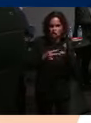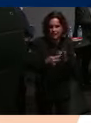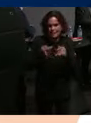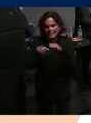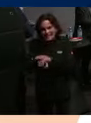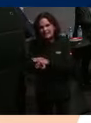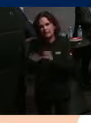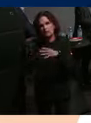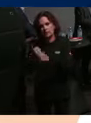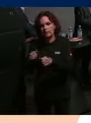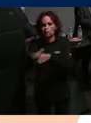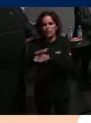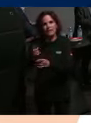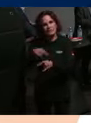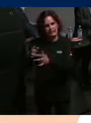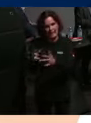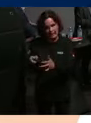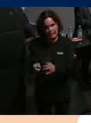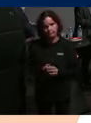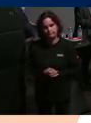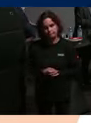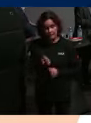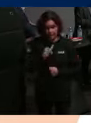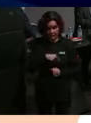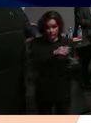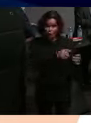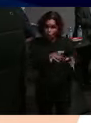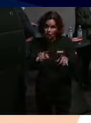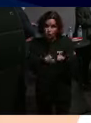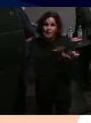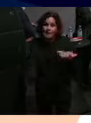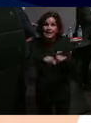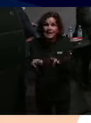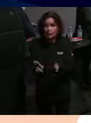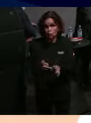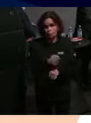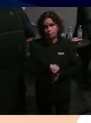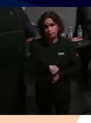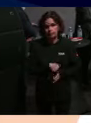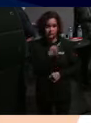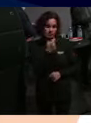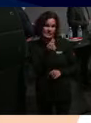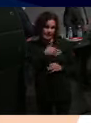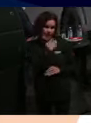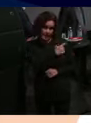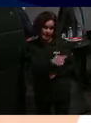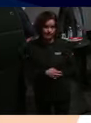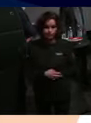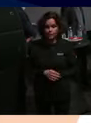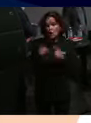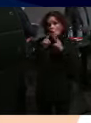totaliteten som vi trenger. Og da kommer vi også inn på de løsningene som tilgjengelige, som Nils kan si mer om. Ja,